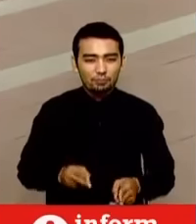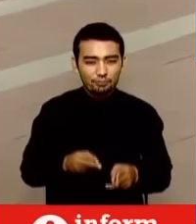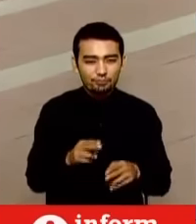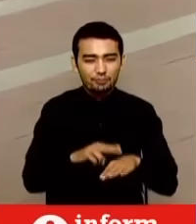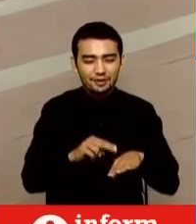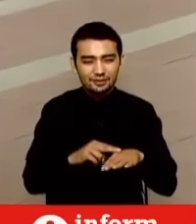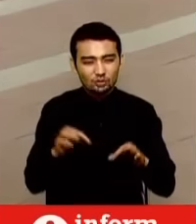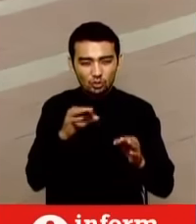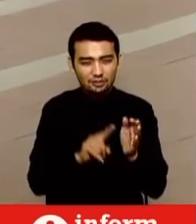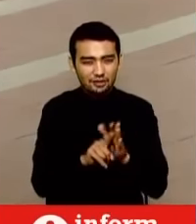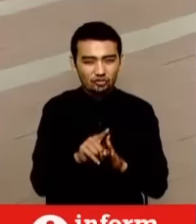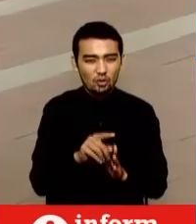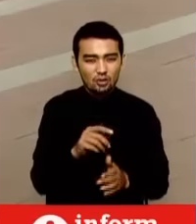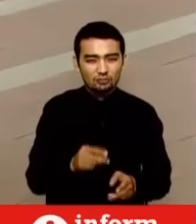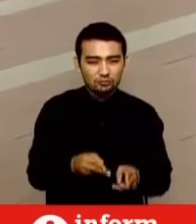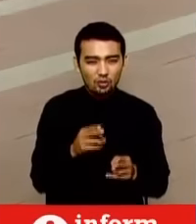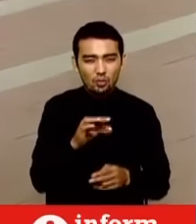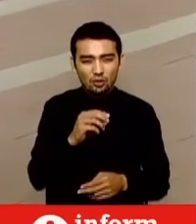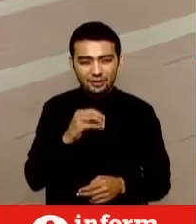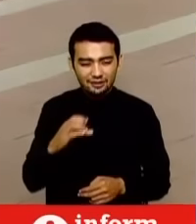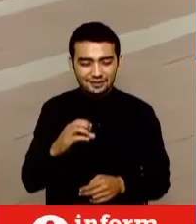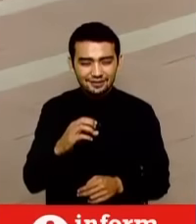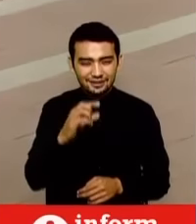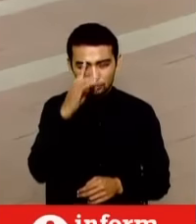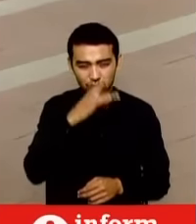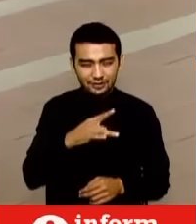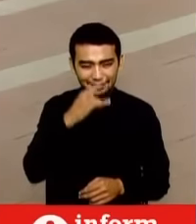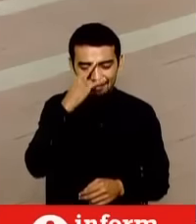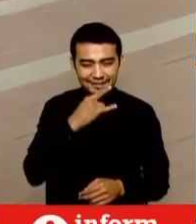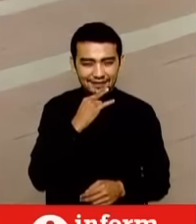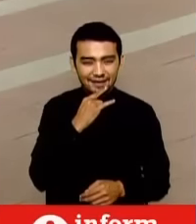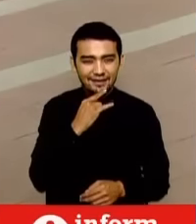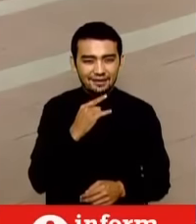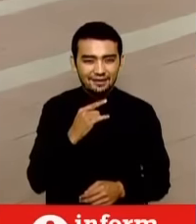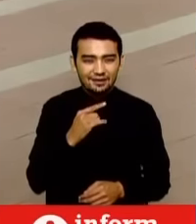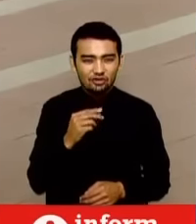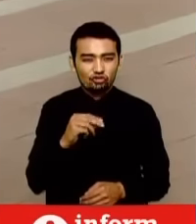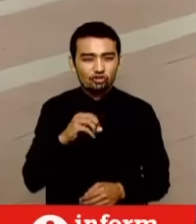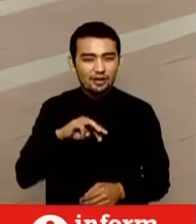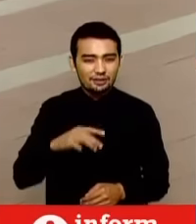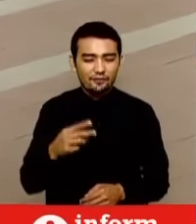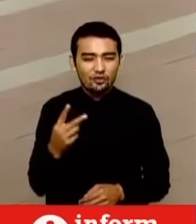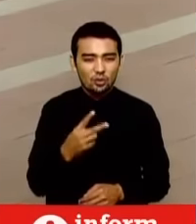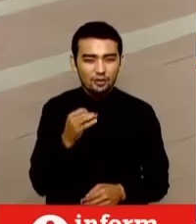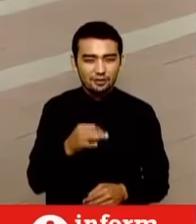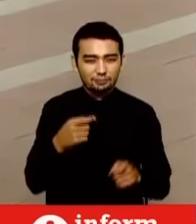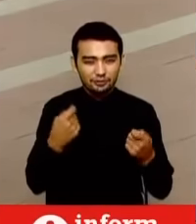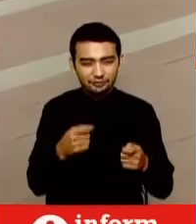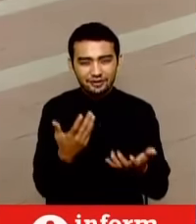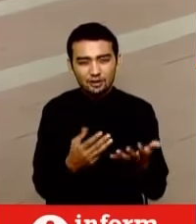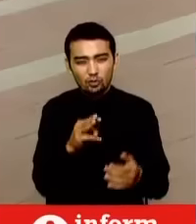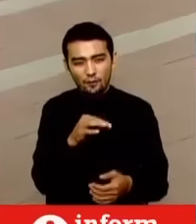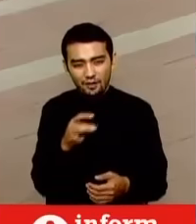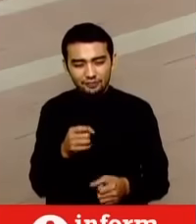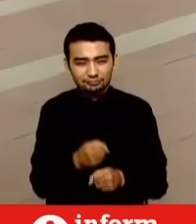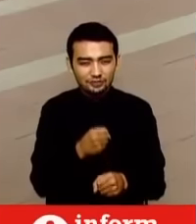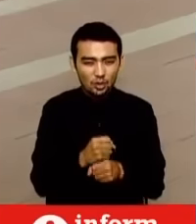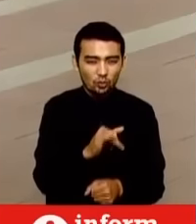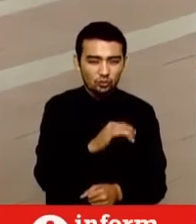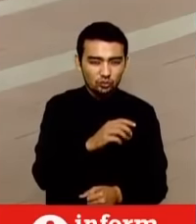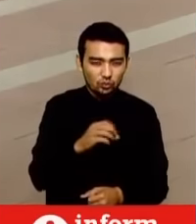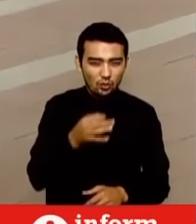статье 306 Уголовного кодекса Республики Казахстан, части 2. Выпуск или продажа товаров, выполнение работ или оказание услуг,